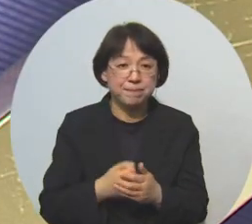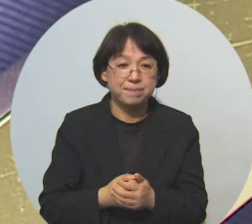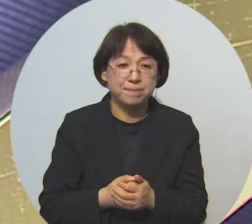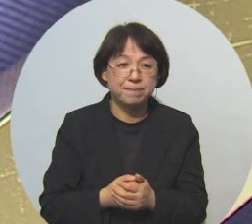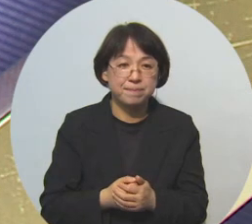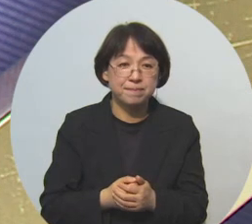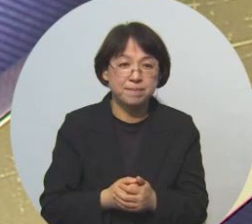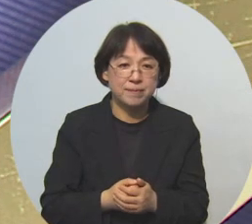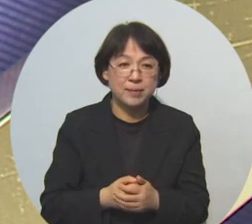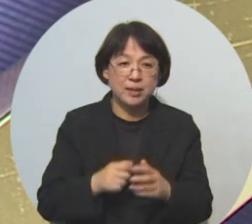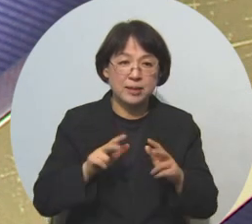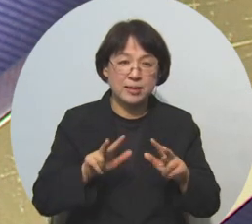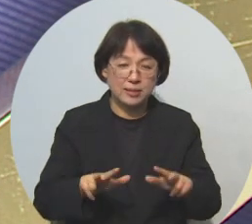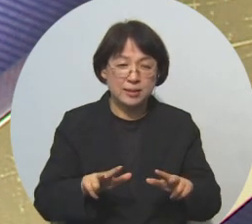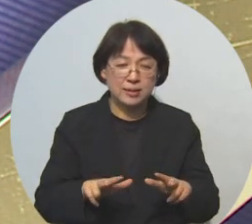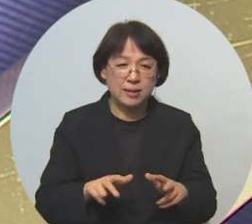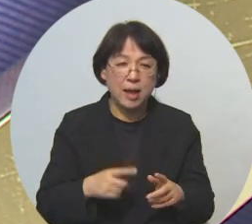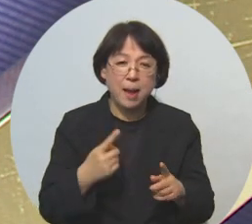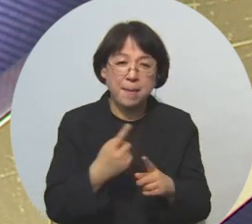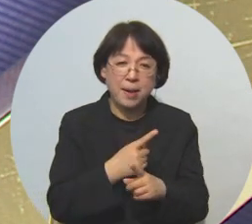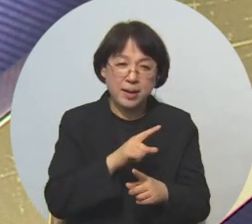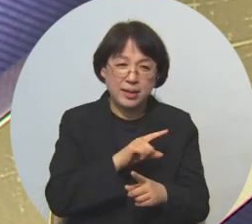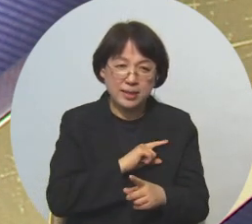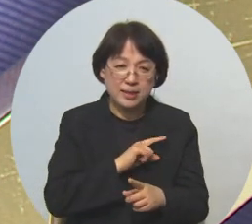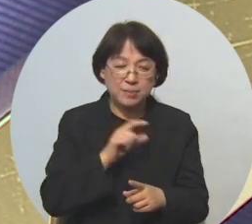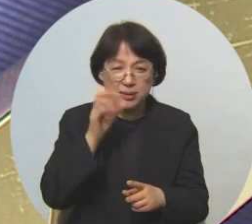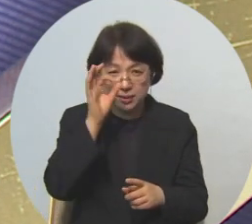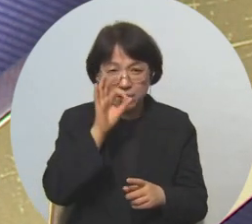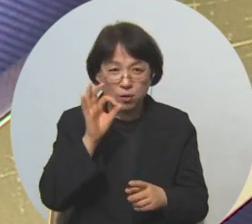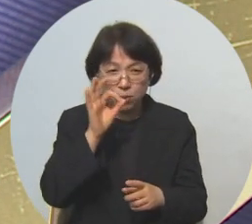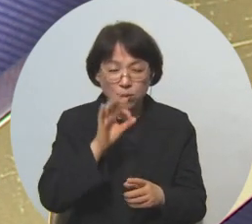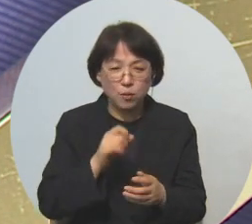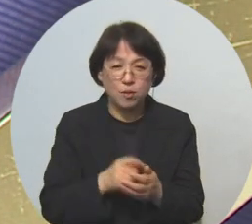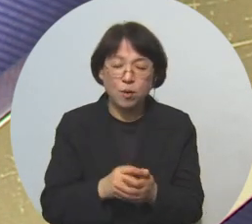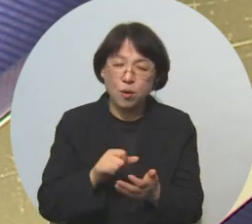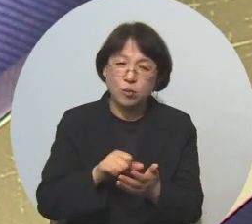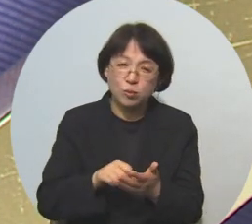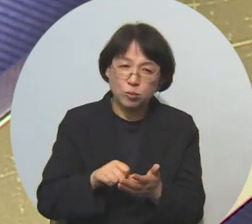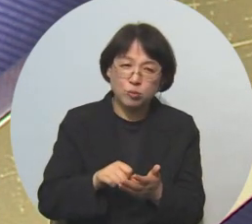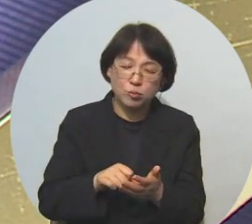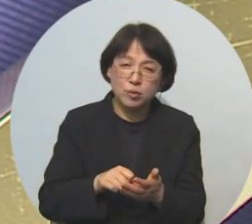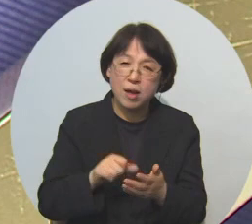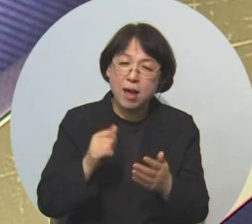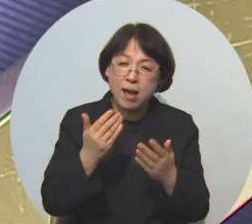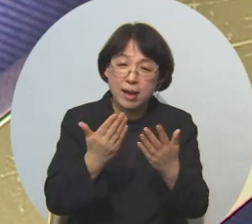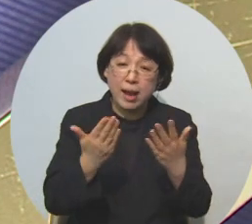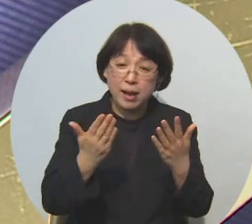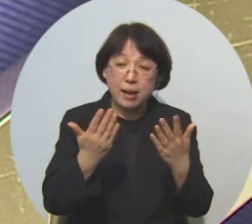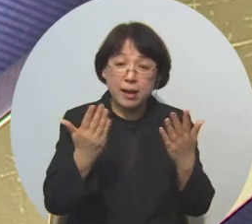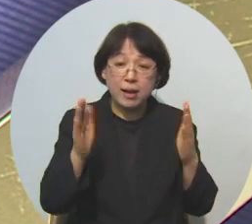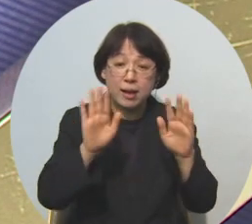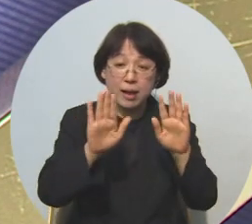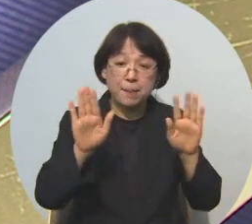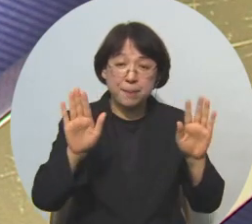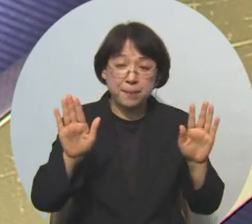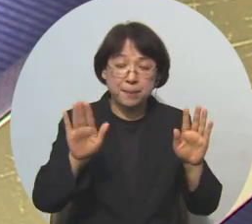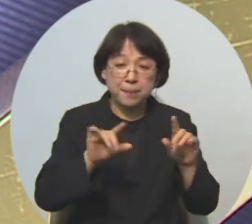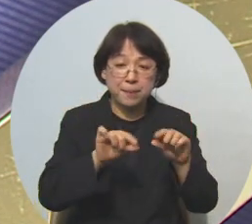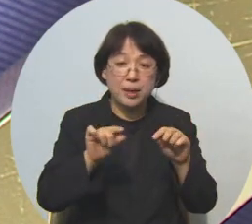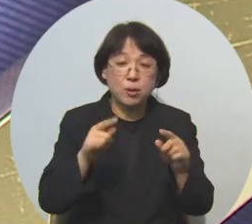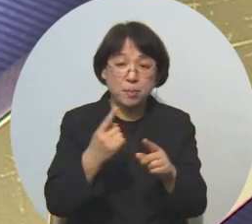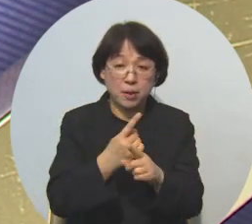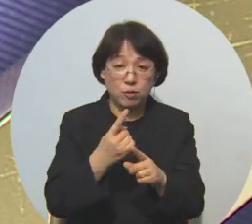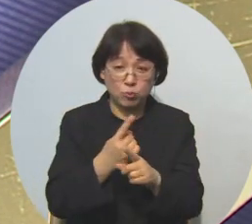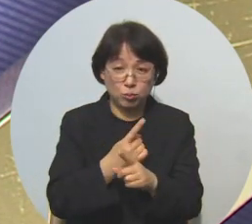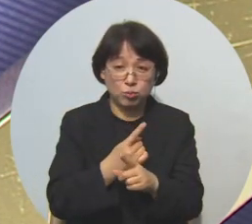다만 당장에 대체할 이름을 찾고 비용을 들여서 간판과 메뉴를 바꿔야 하는 영세 업주들의 경우는